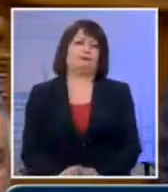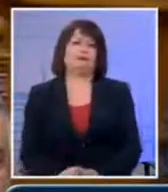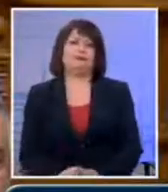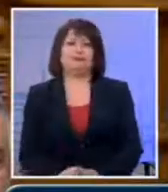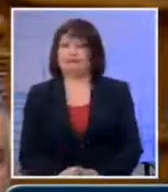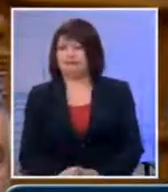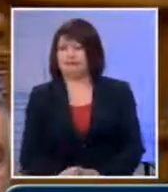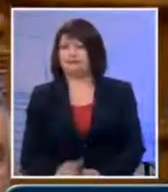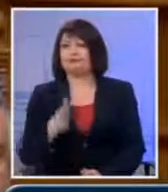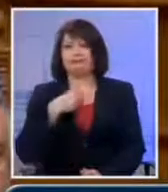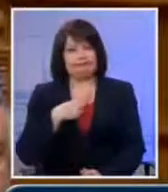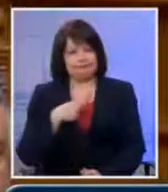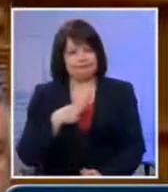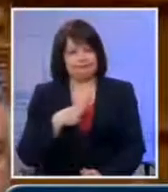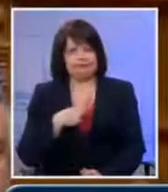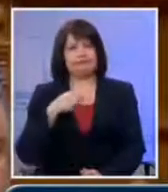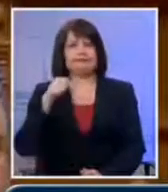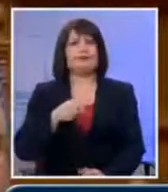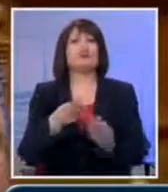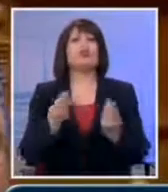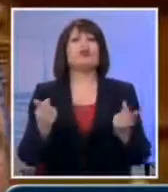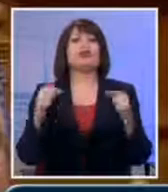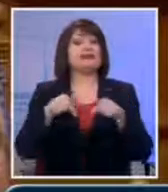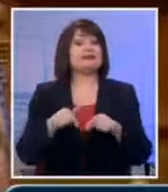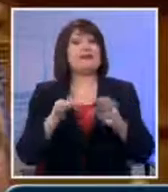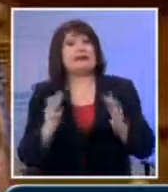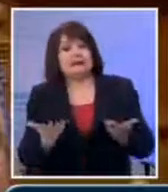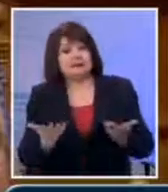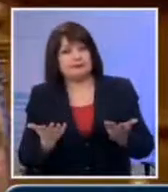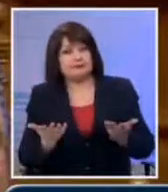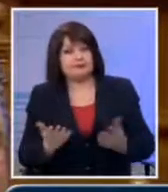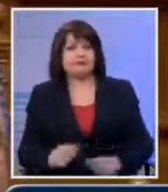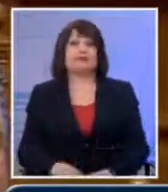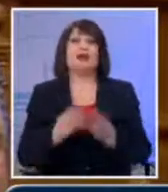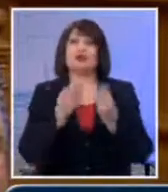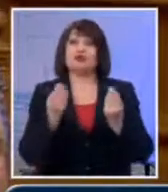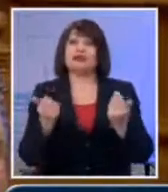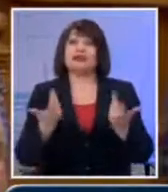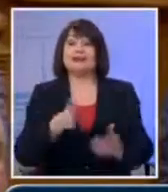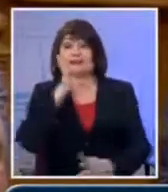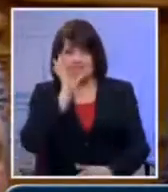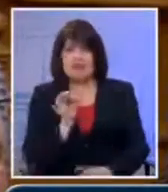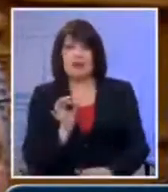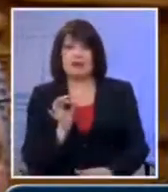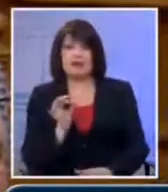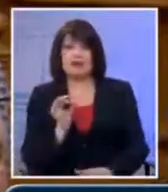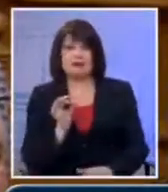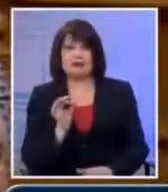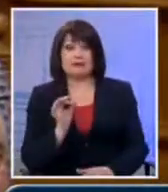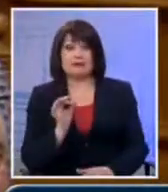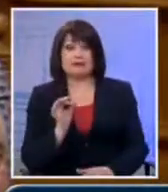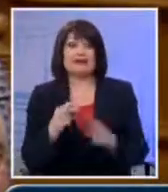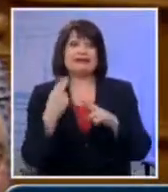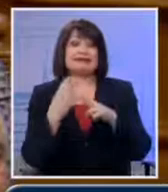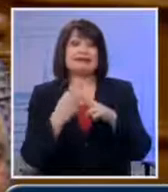Θέλω, κυρίες και κύριοι βουλευτές, να μείνω σήμερα στην ουσία. Και η ουσία είναι ότι πράγματι βρισκόμαστε σε